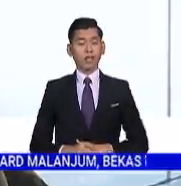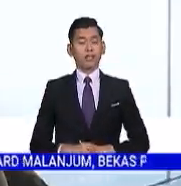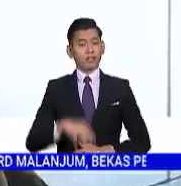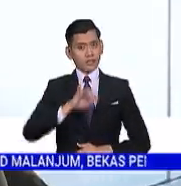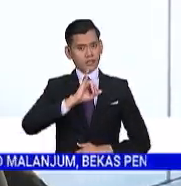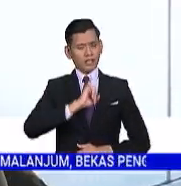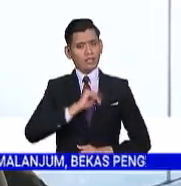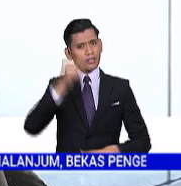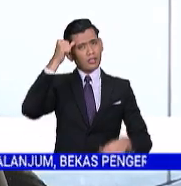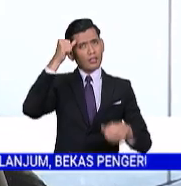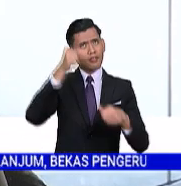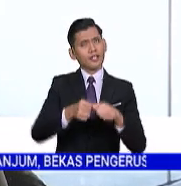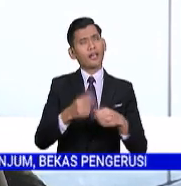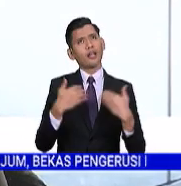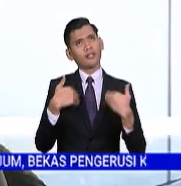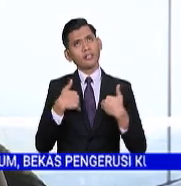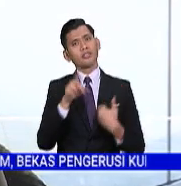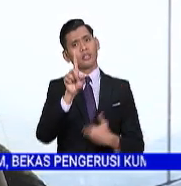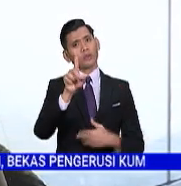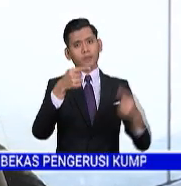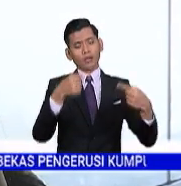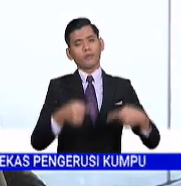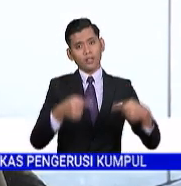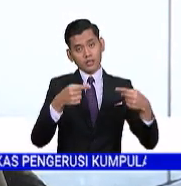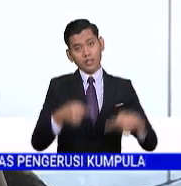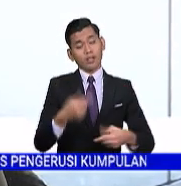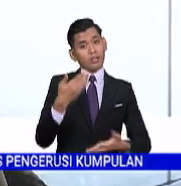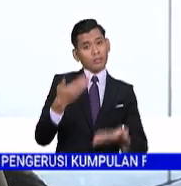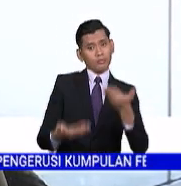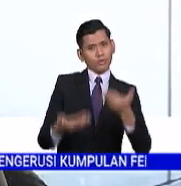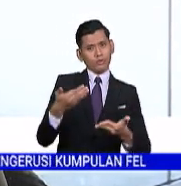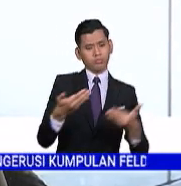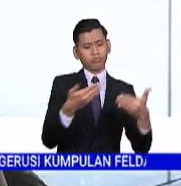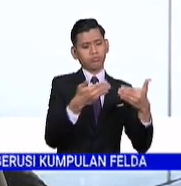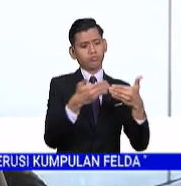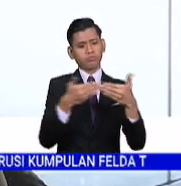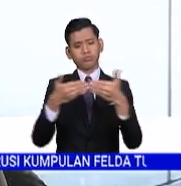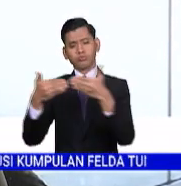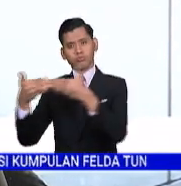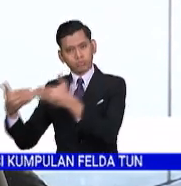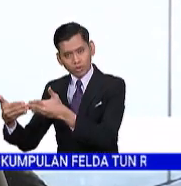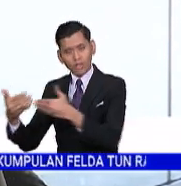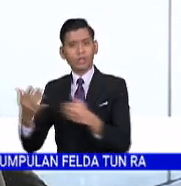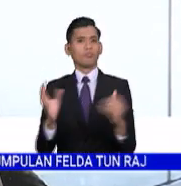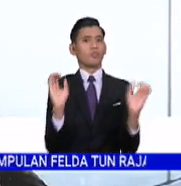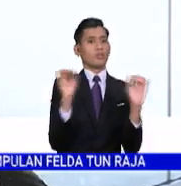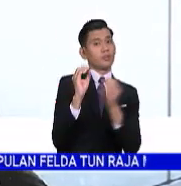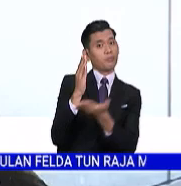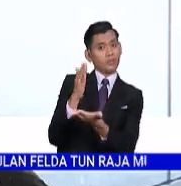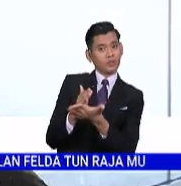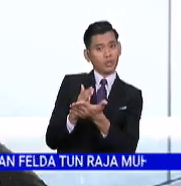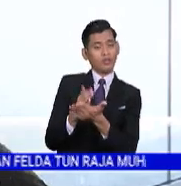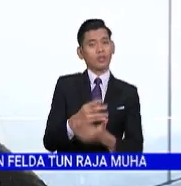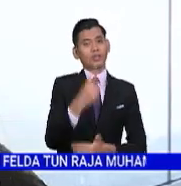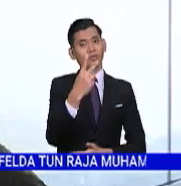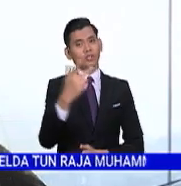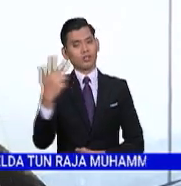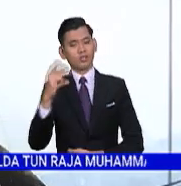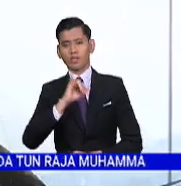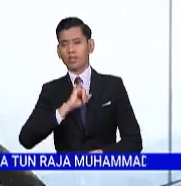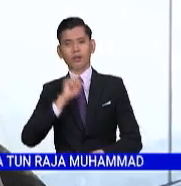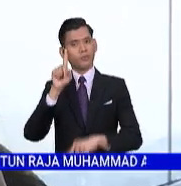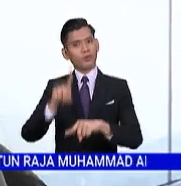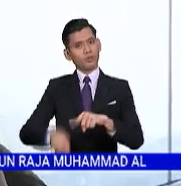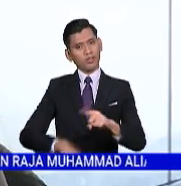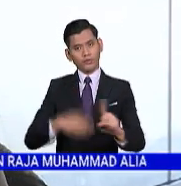Saya ingat lagi ada satu tournament, mungkin straight 3 tournaments ke apa, saya sampai tournament kedua, ketiga sudah tak boleh fokus.